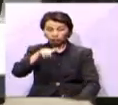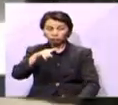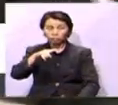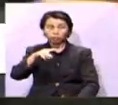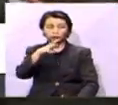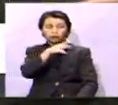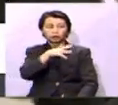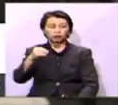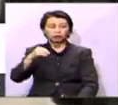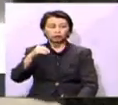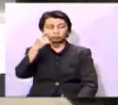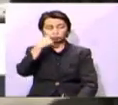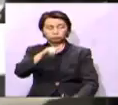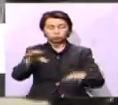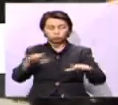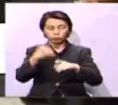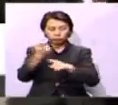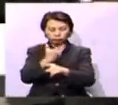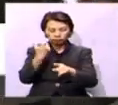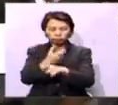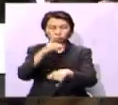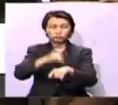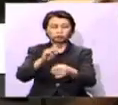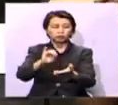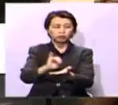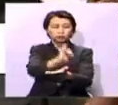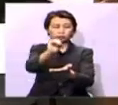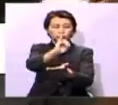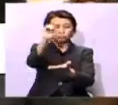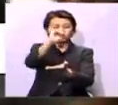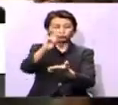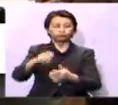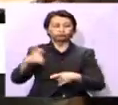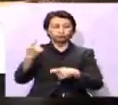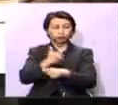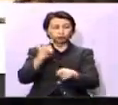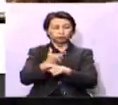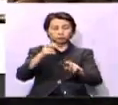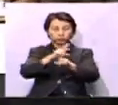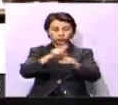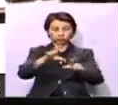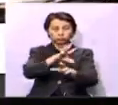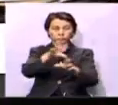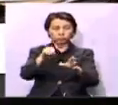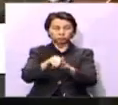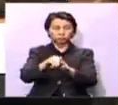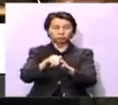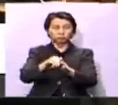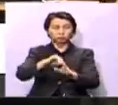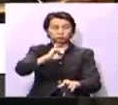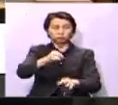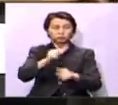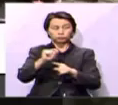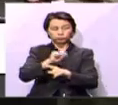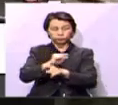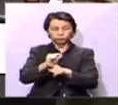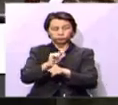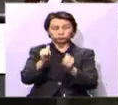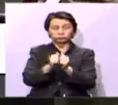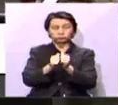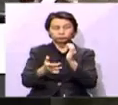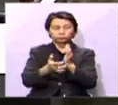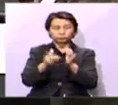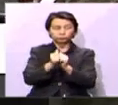menghantar anggotanya bagi menjalani latihan di institut itu. Antara latihan yang disediakan termasuk High G Training Hypoxia